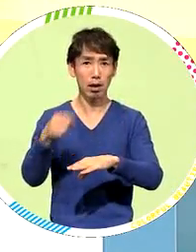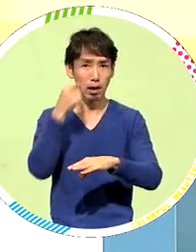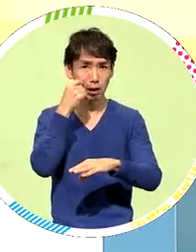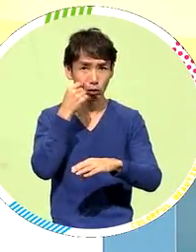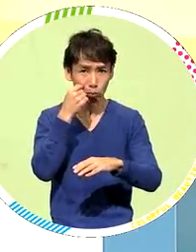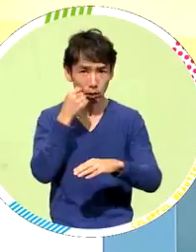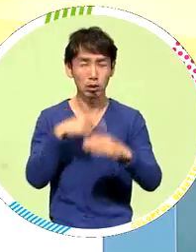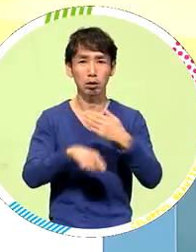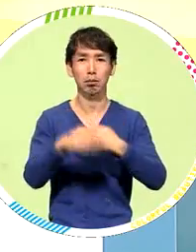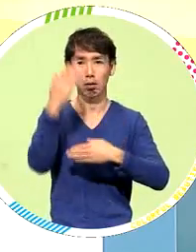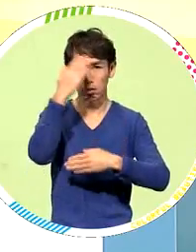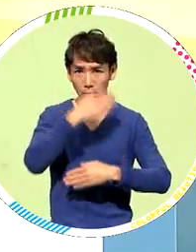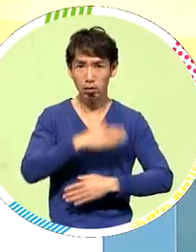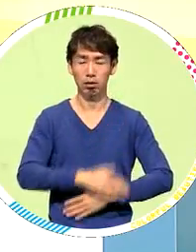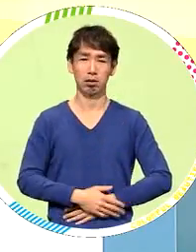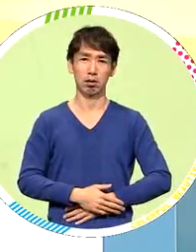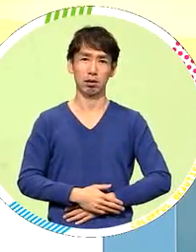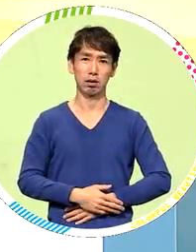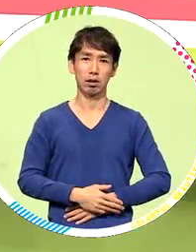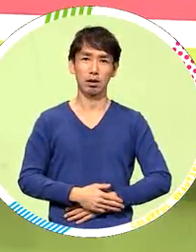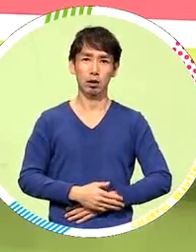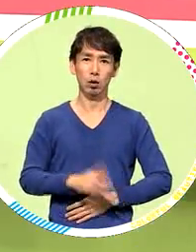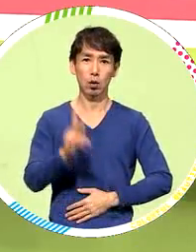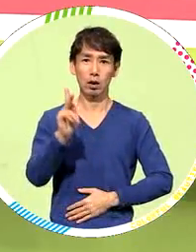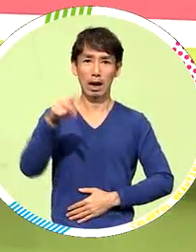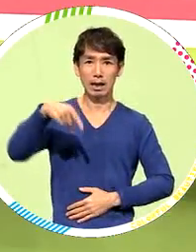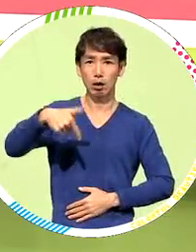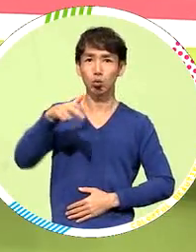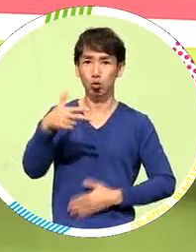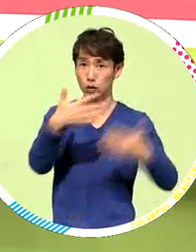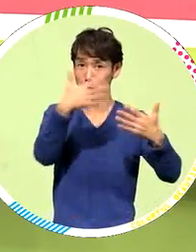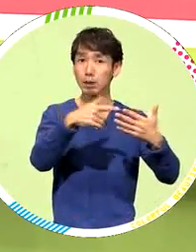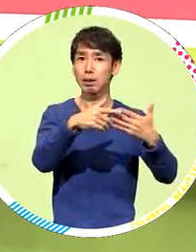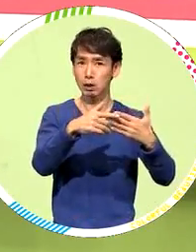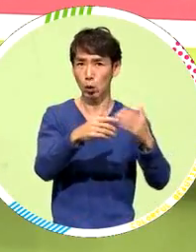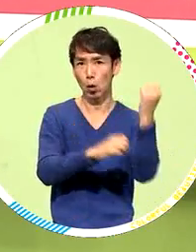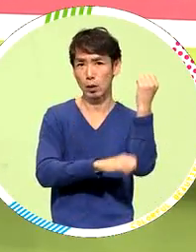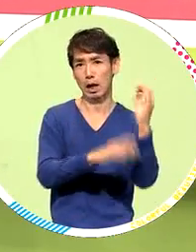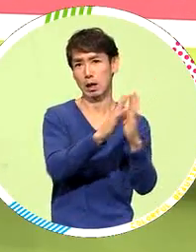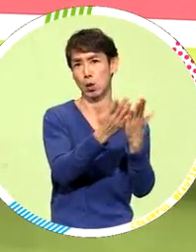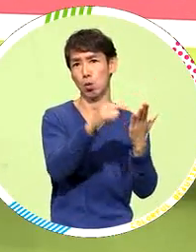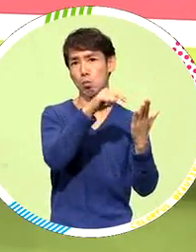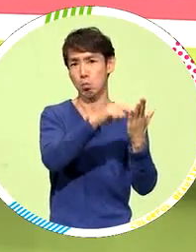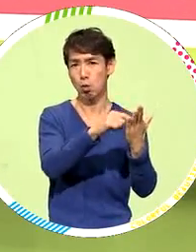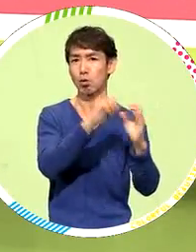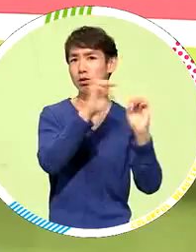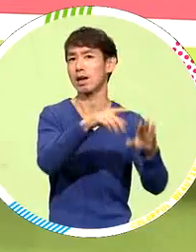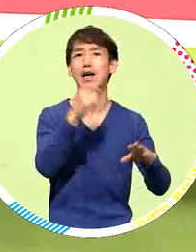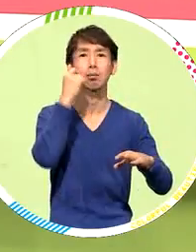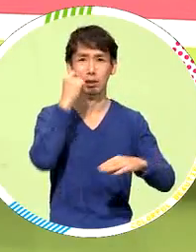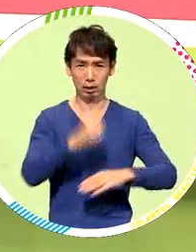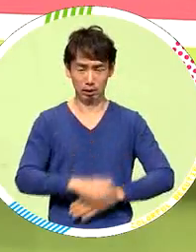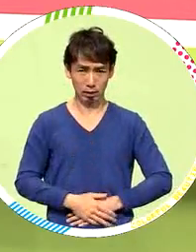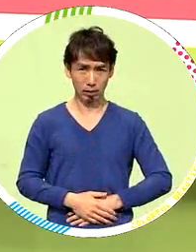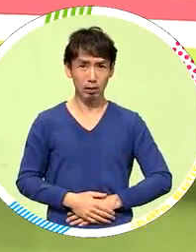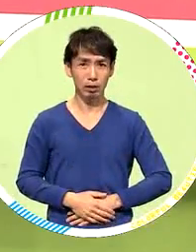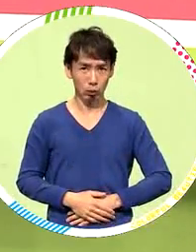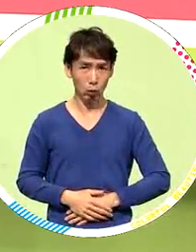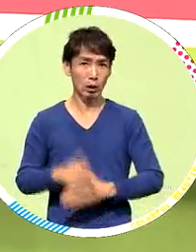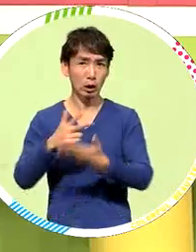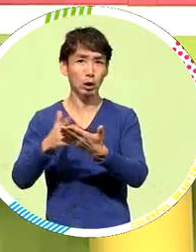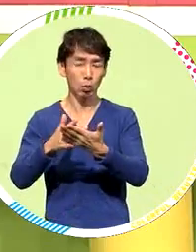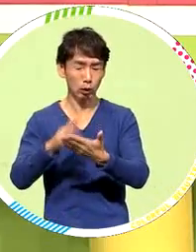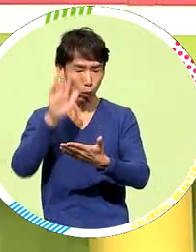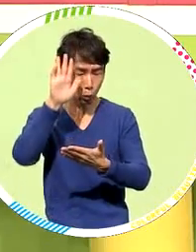そうなんですよねはーいまあねあの行政に関わる文書というのも将来的に見て非常に価値のあるものをで村ねこういったものもね